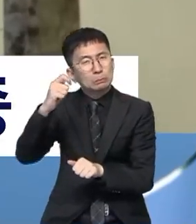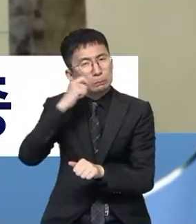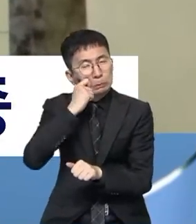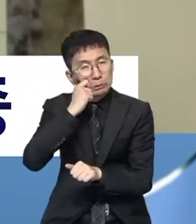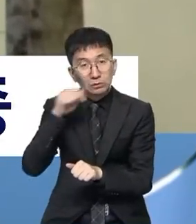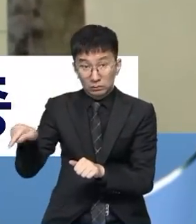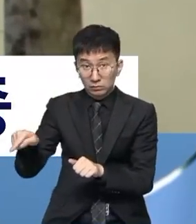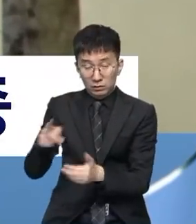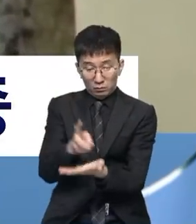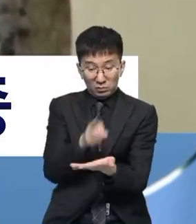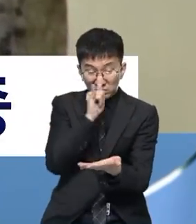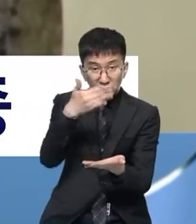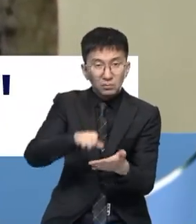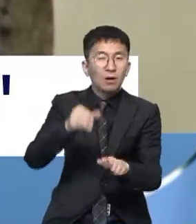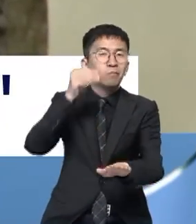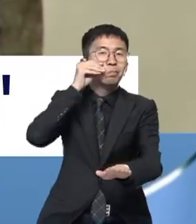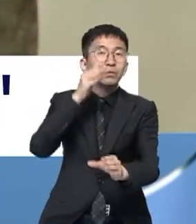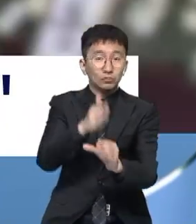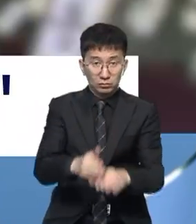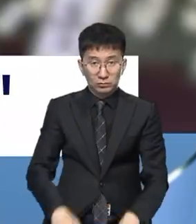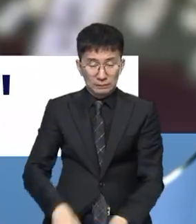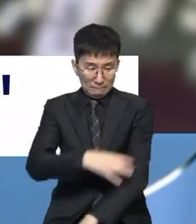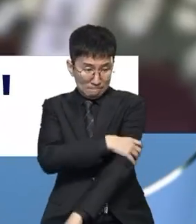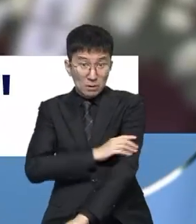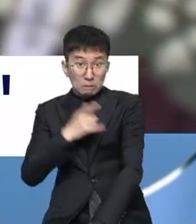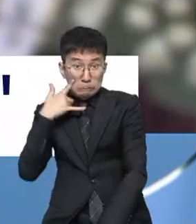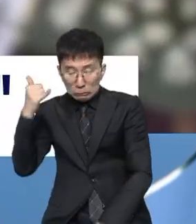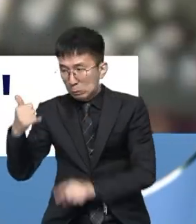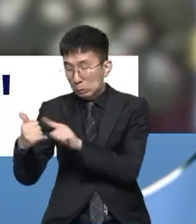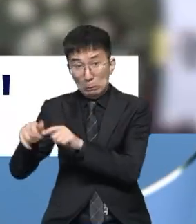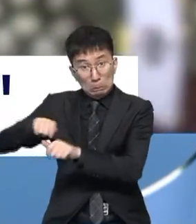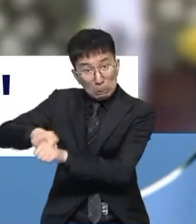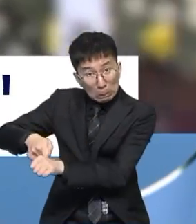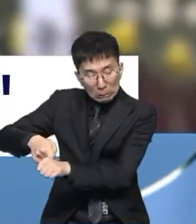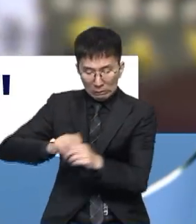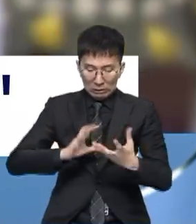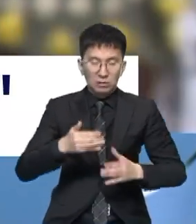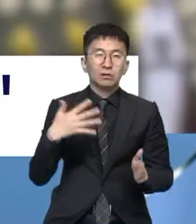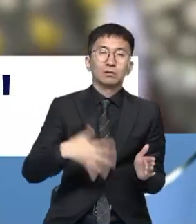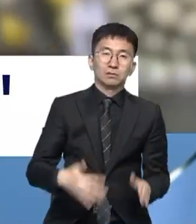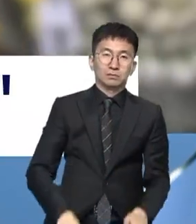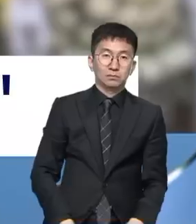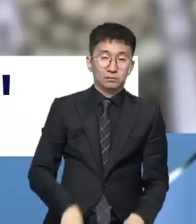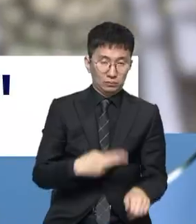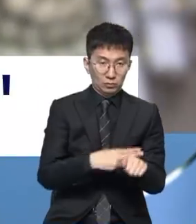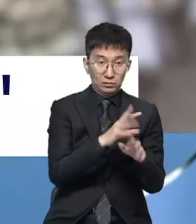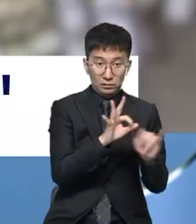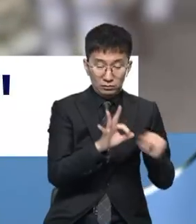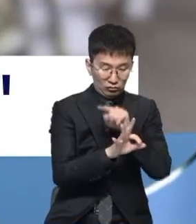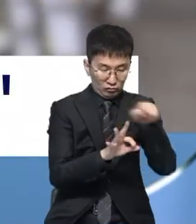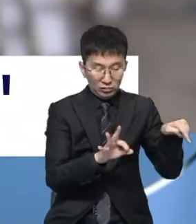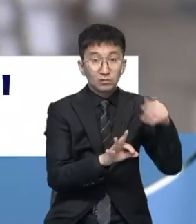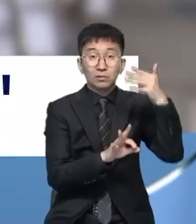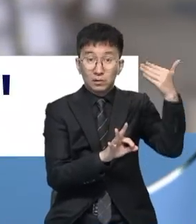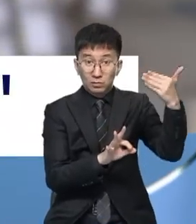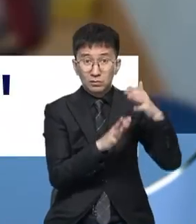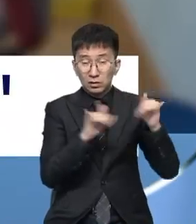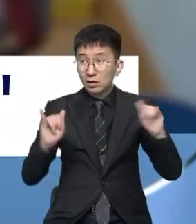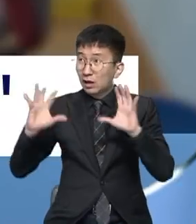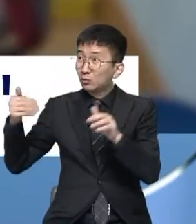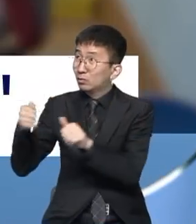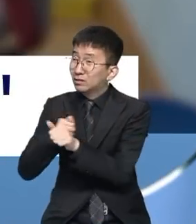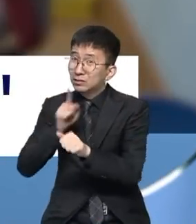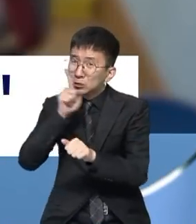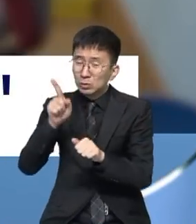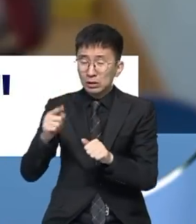또 갑질 학부모에 대한 처벌은 아직 논의조차 못했습니다 교사 10명 중 9명이 아동학대 신고를 두려워하고 한